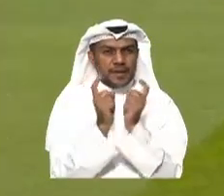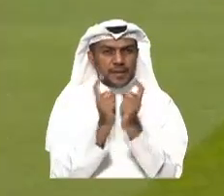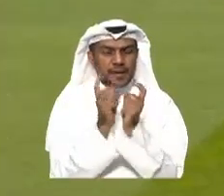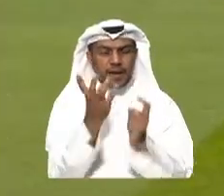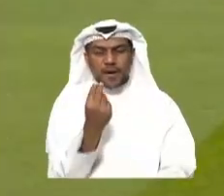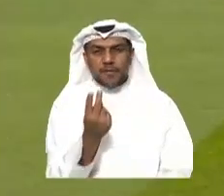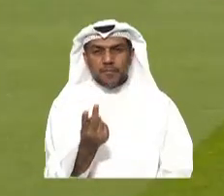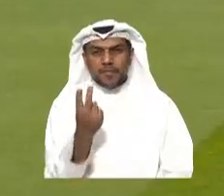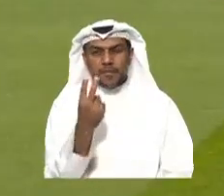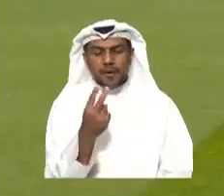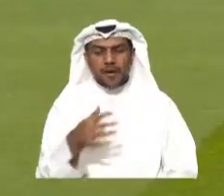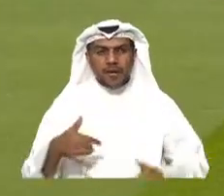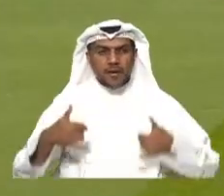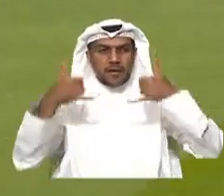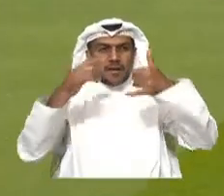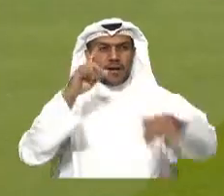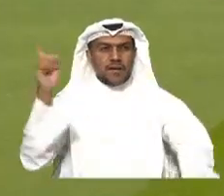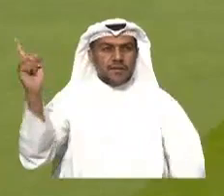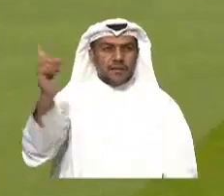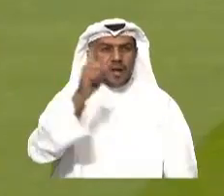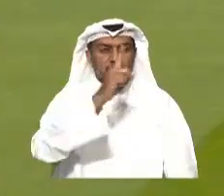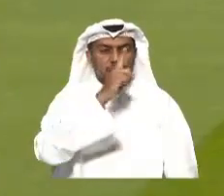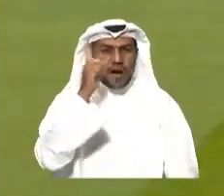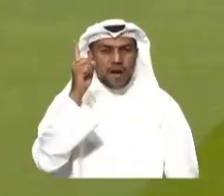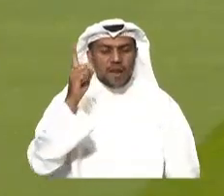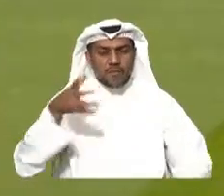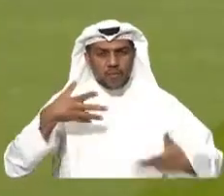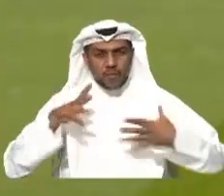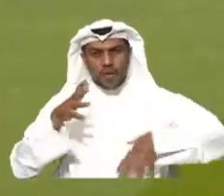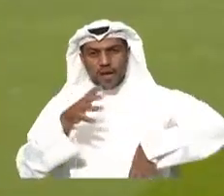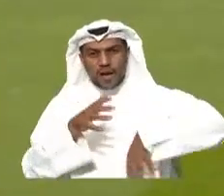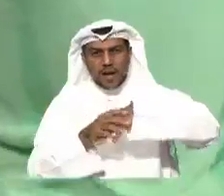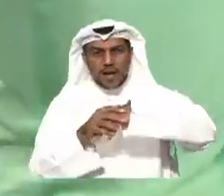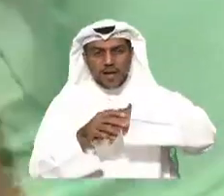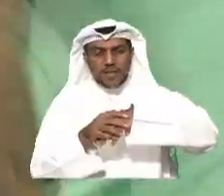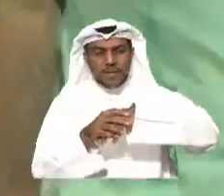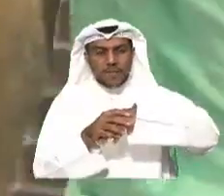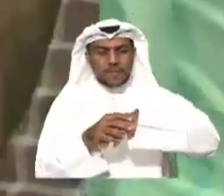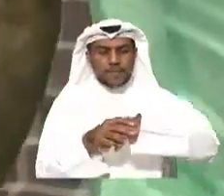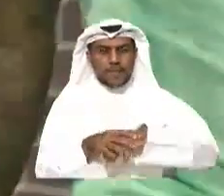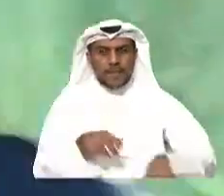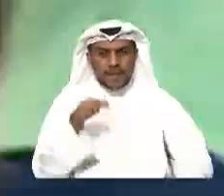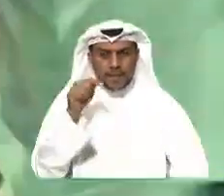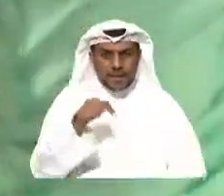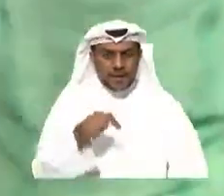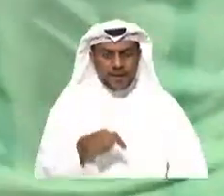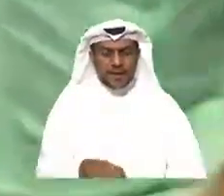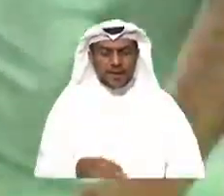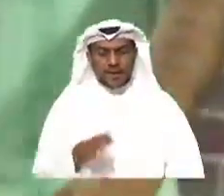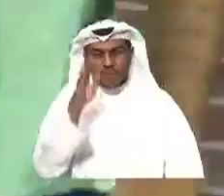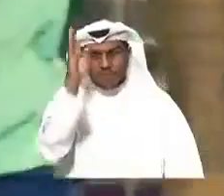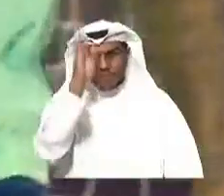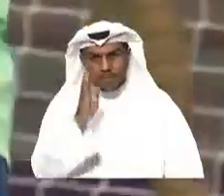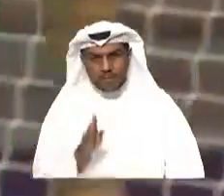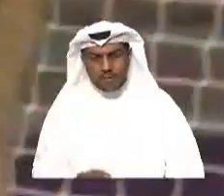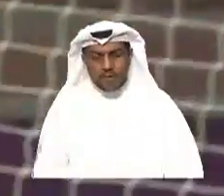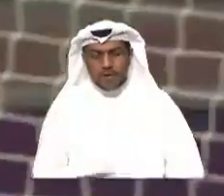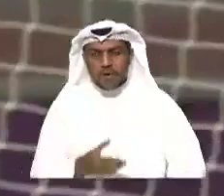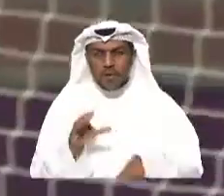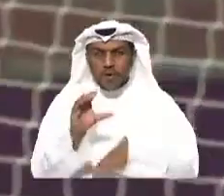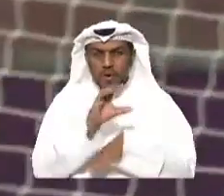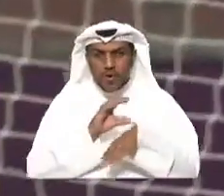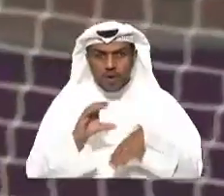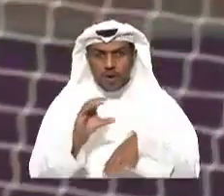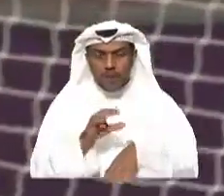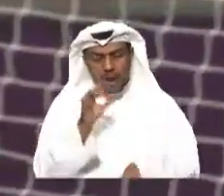من بطوله كاس العالم لكره القدم البرازيل حسمت التاهل من الجوله الماضيه في حين ان منتخب الكاميرون لا بديله امام